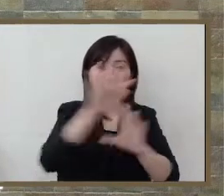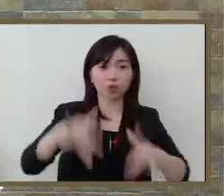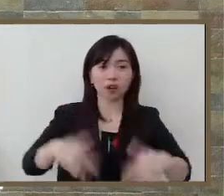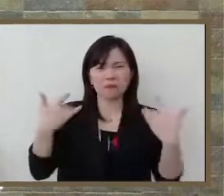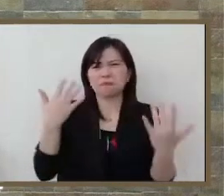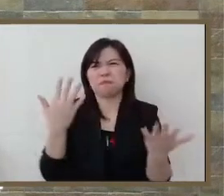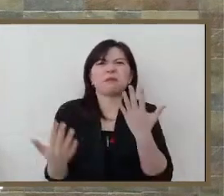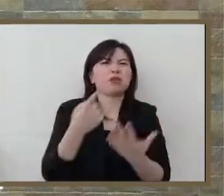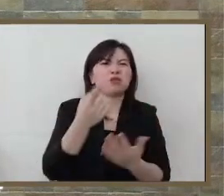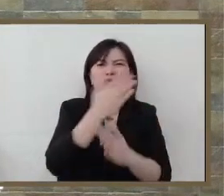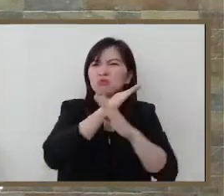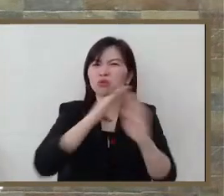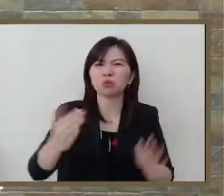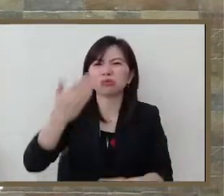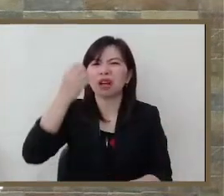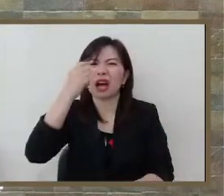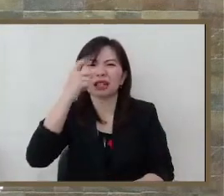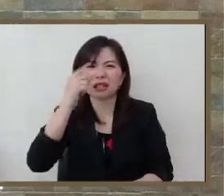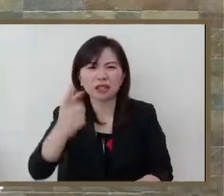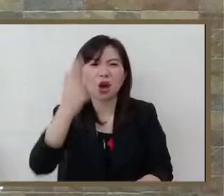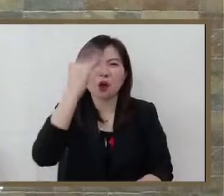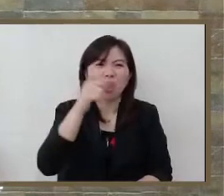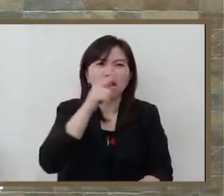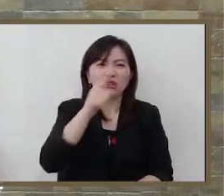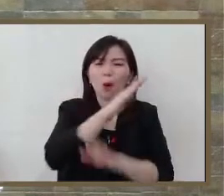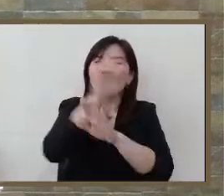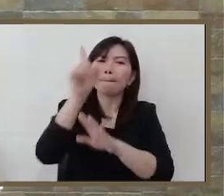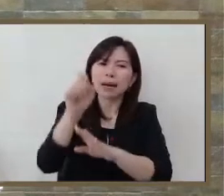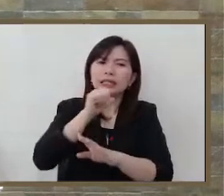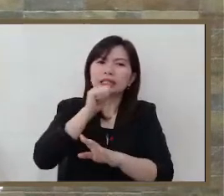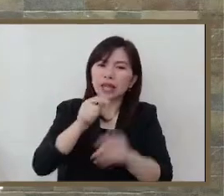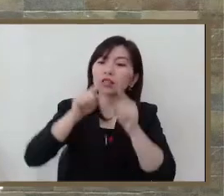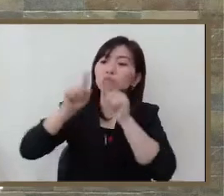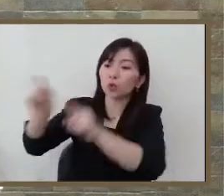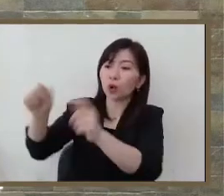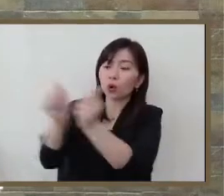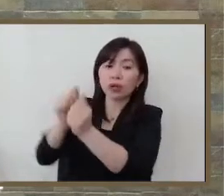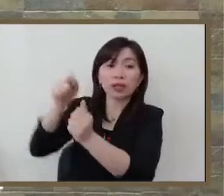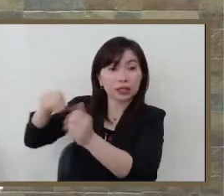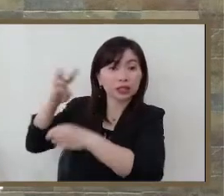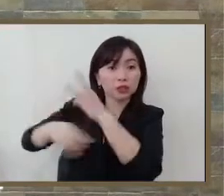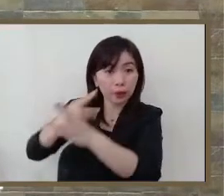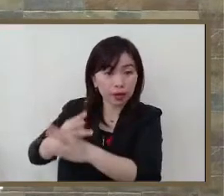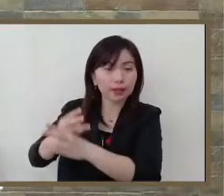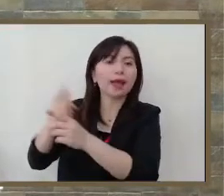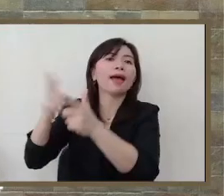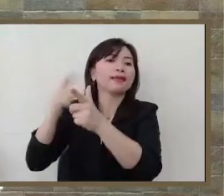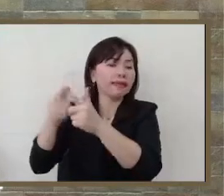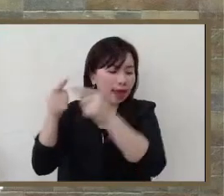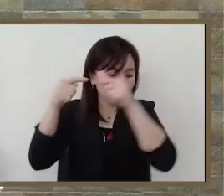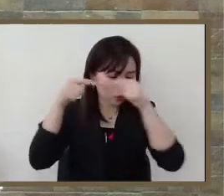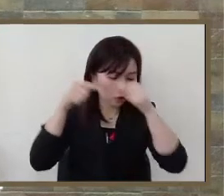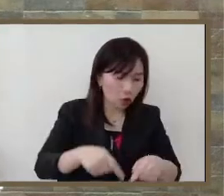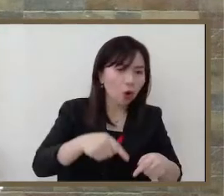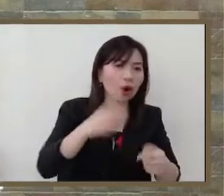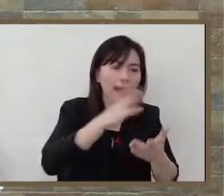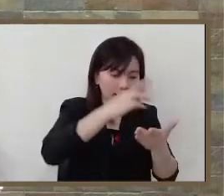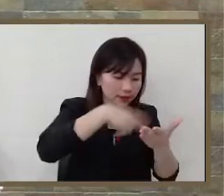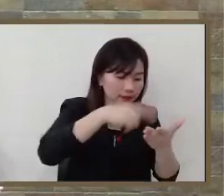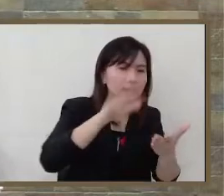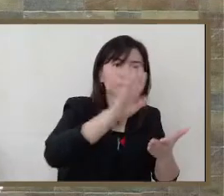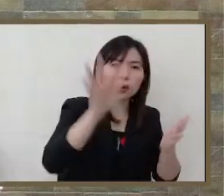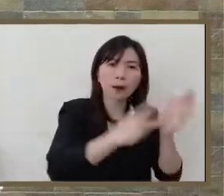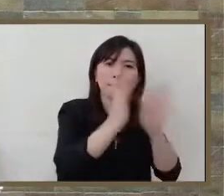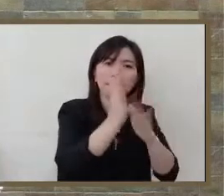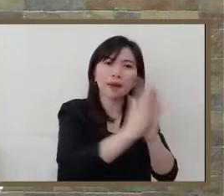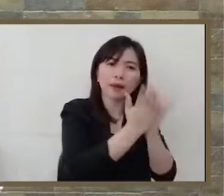ka pwedeng sumabay sa mundo na ito, buksan mo ang armory mo. Dito mo lahat makikita ang pangangailangan mo.